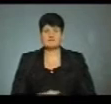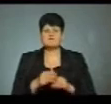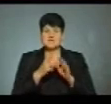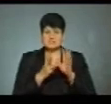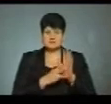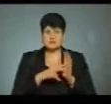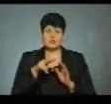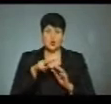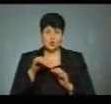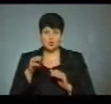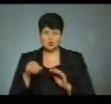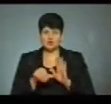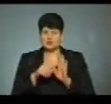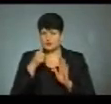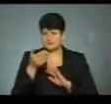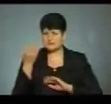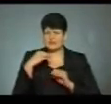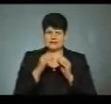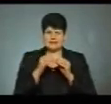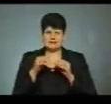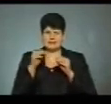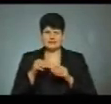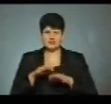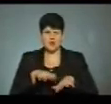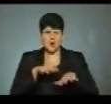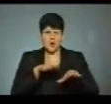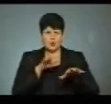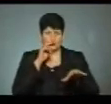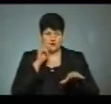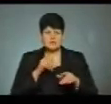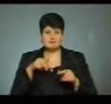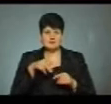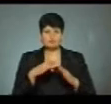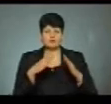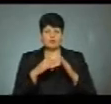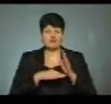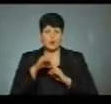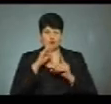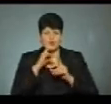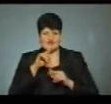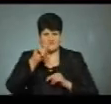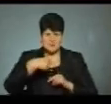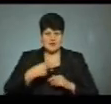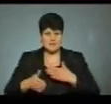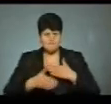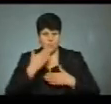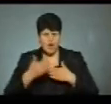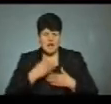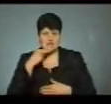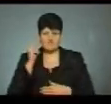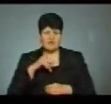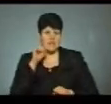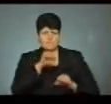лютого, 6 років тому, 10-тисячна колона українців рушила до будинку Верховної Ради вимагати покарання винних у